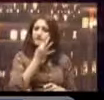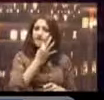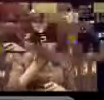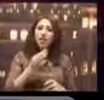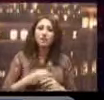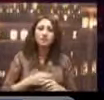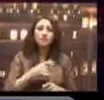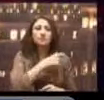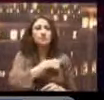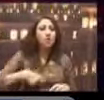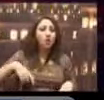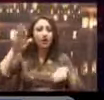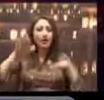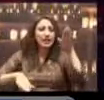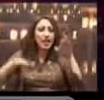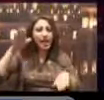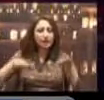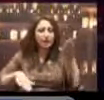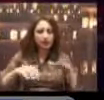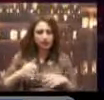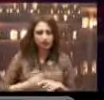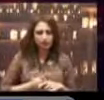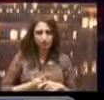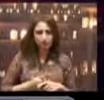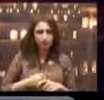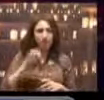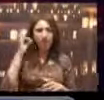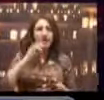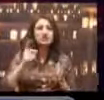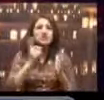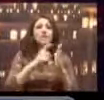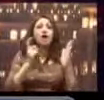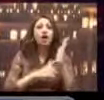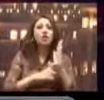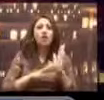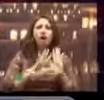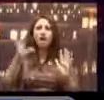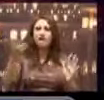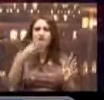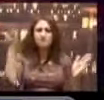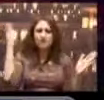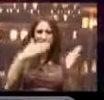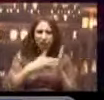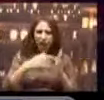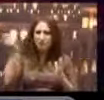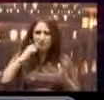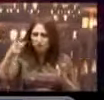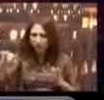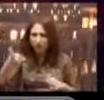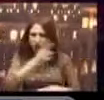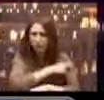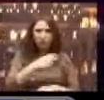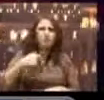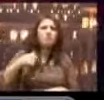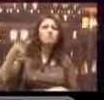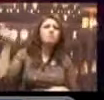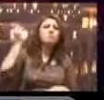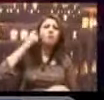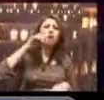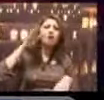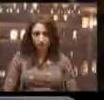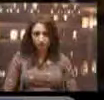الوكيل النيابه شريف ده ماشي بمنتهى القانون طول الفيلم، ووصل لمرحله في الاخر قال بلطجه ببلطجه يبقى البلطجه هي الحل، وراح مطلع طبنجه وراح